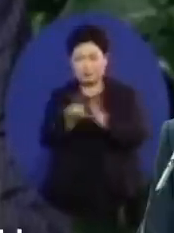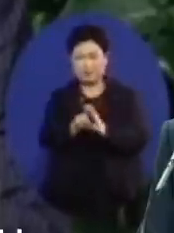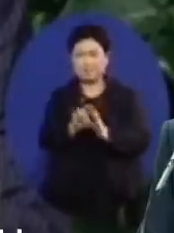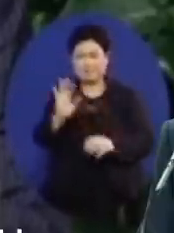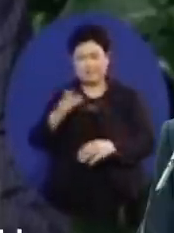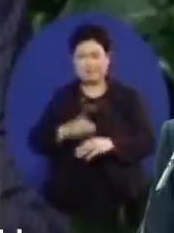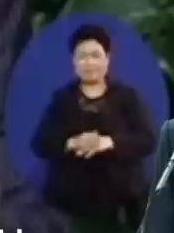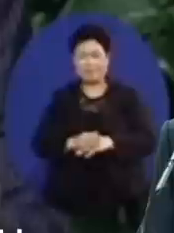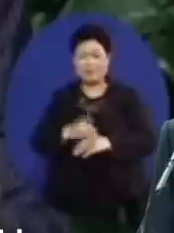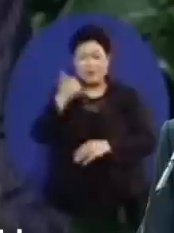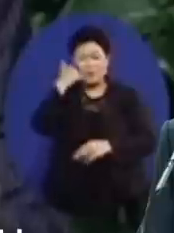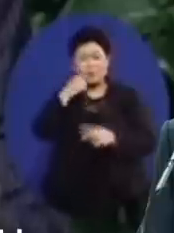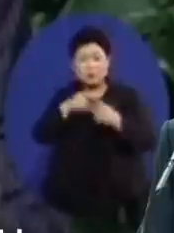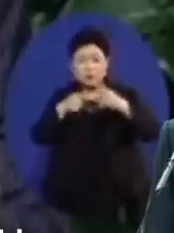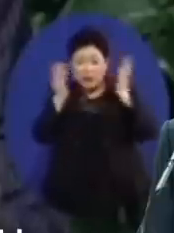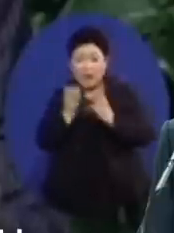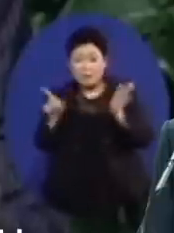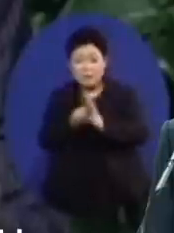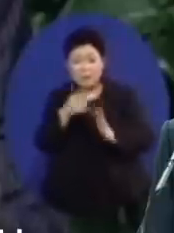아무나 믿는 줄 아냐?